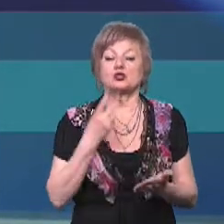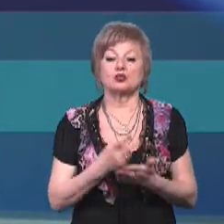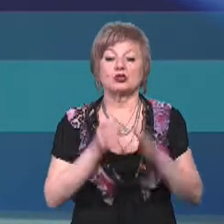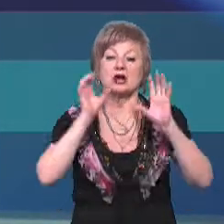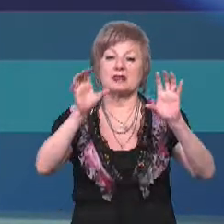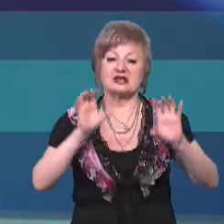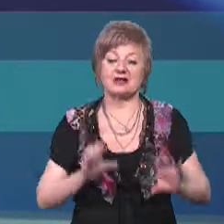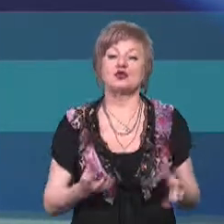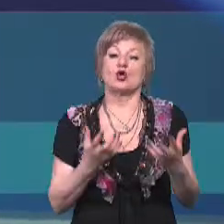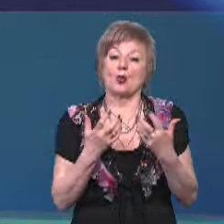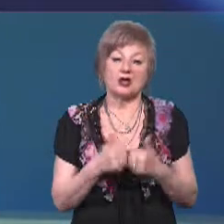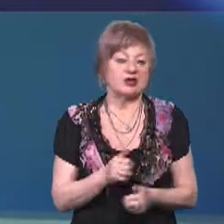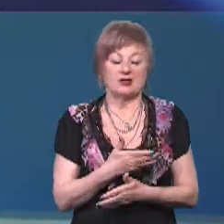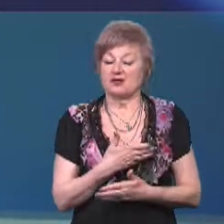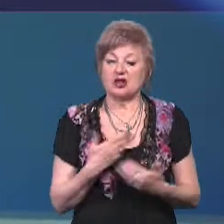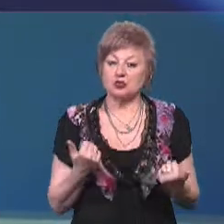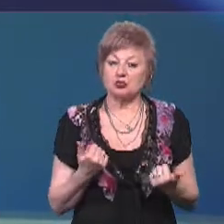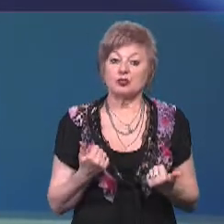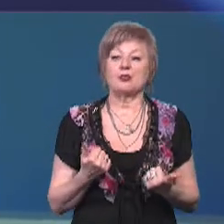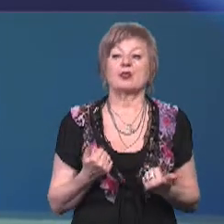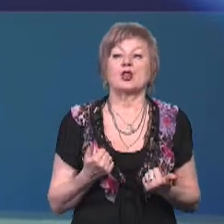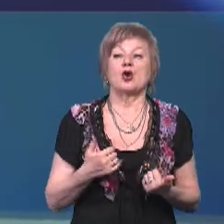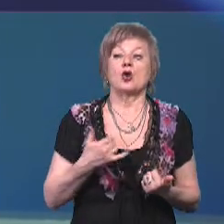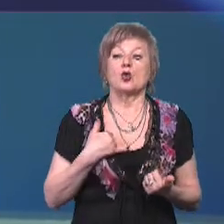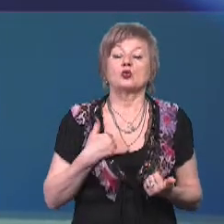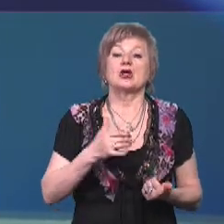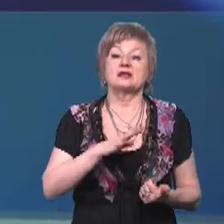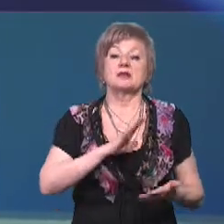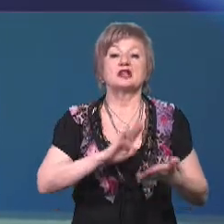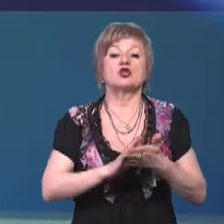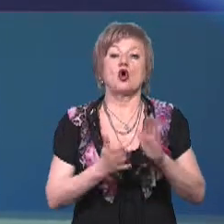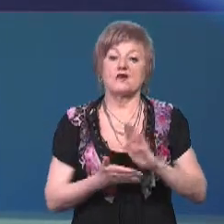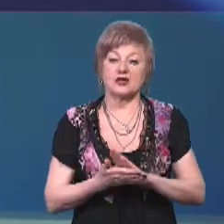законодавчих механізмів не існує. У нас був договір,